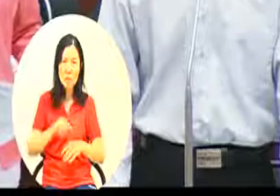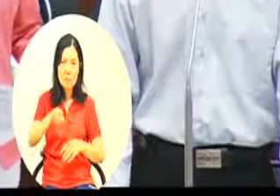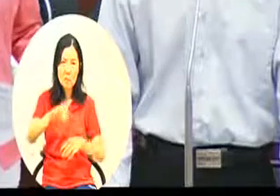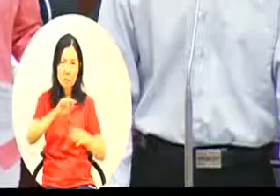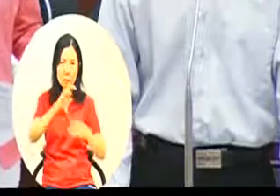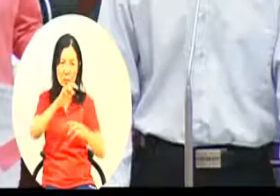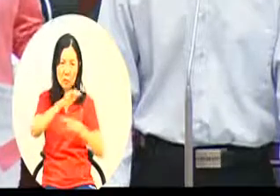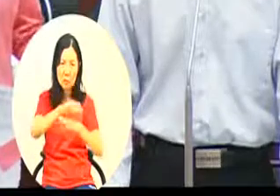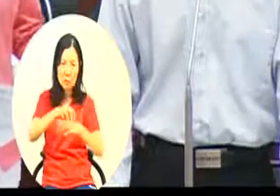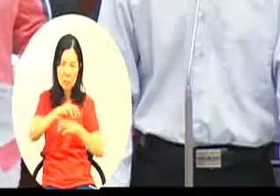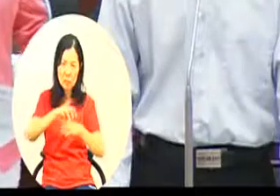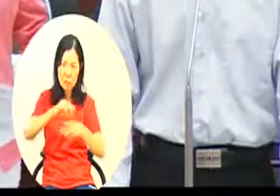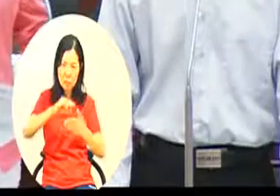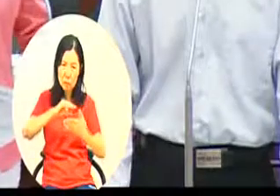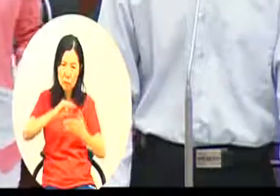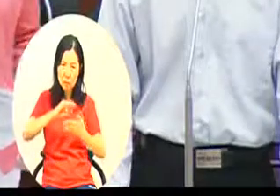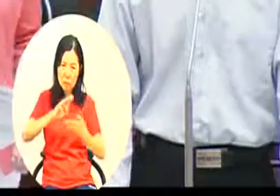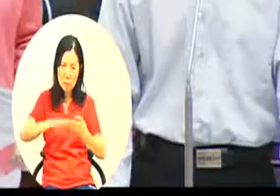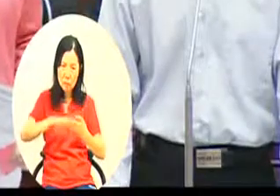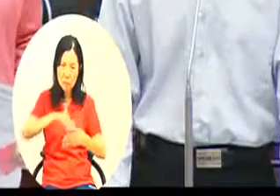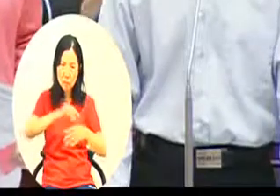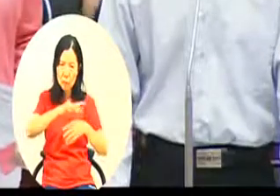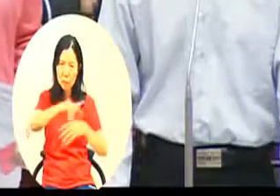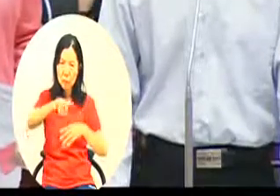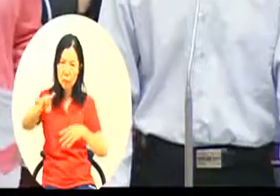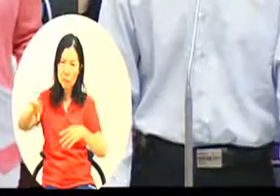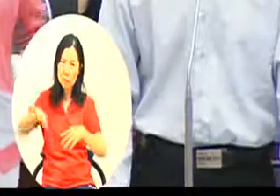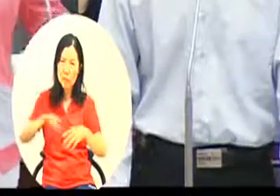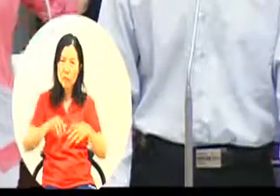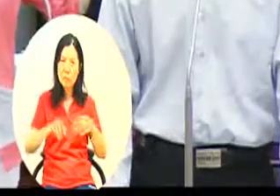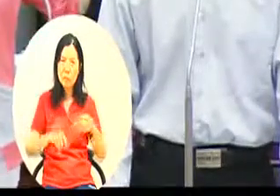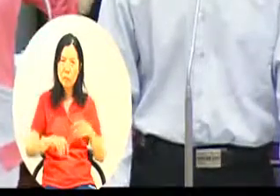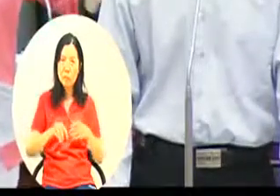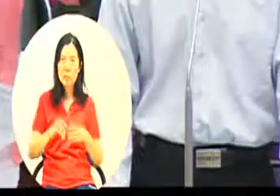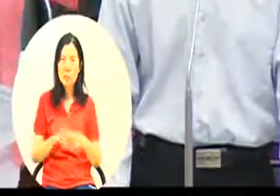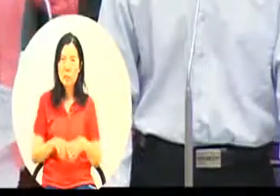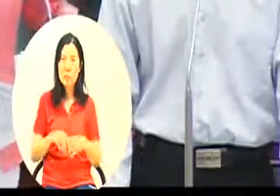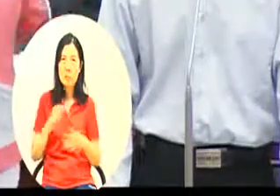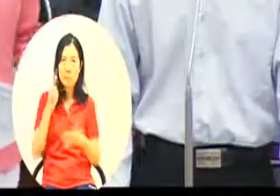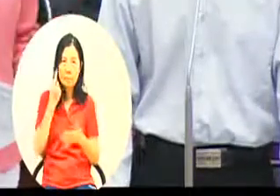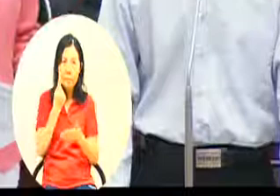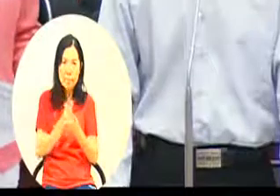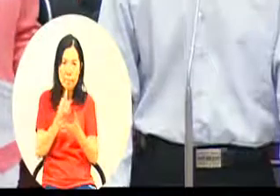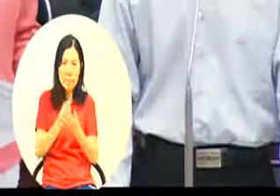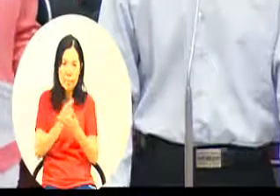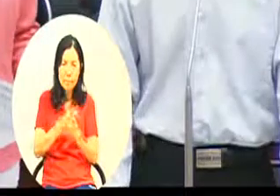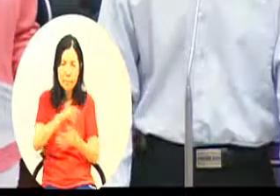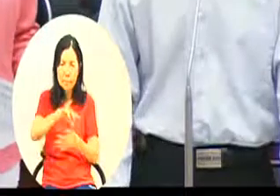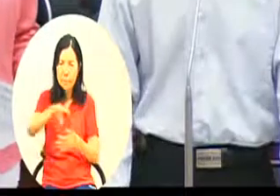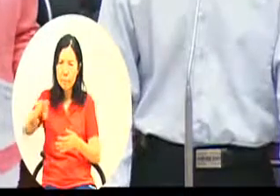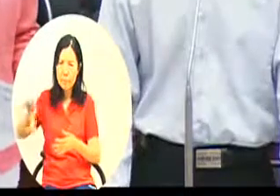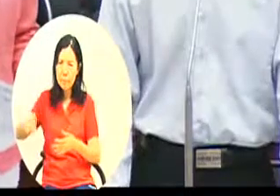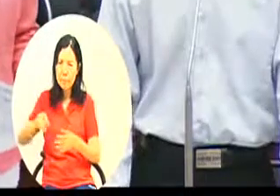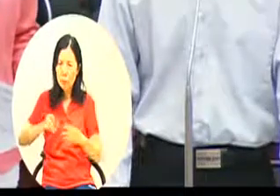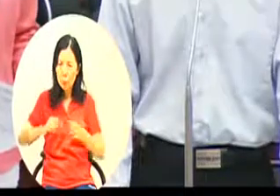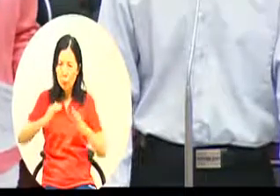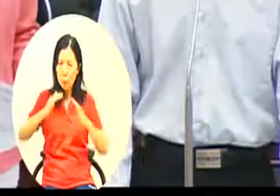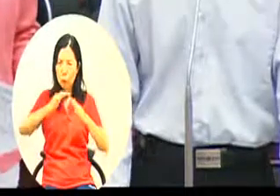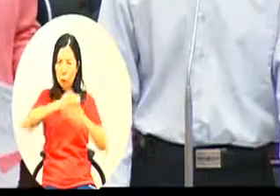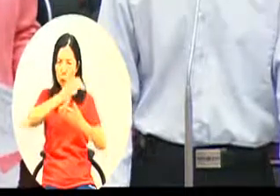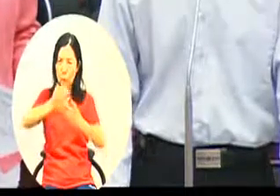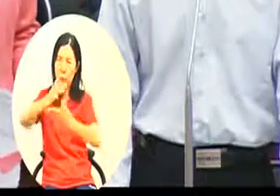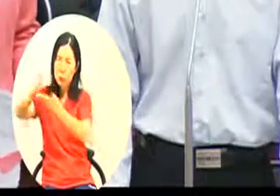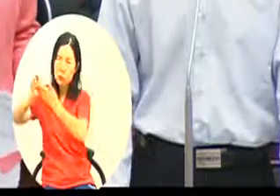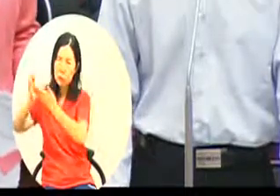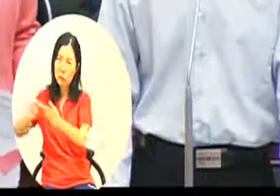的，他除了五处，还有好几处啊，每一处都那么高，都几层楼高哎，